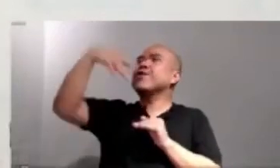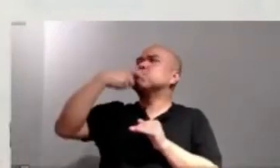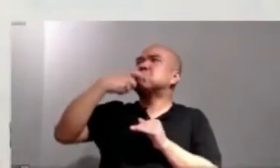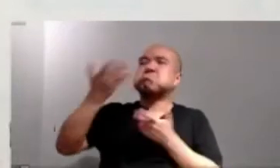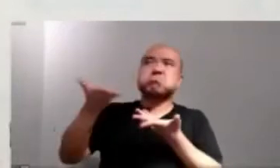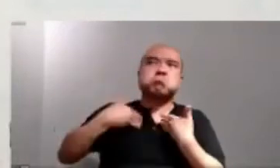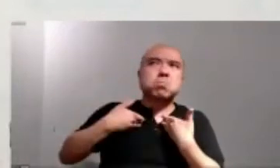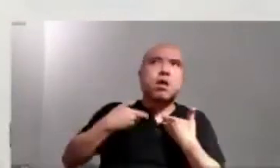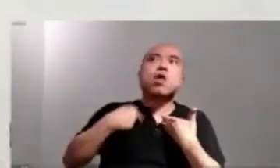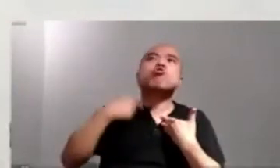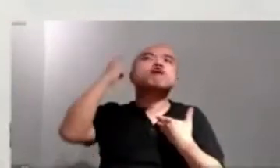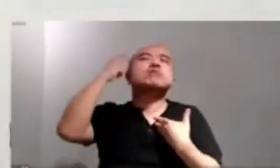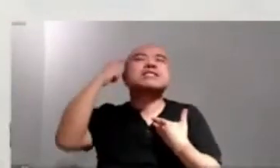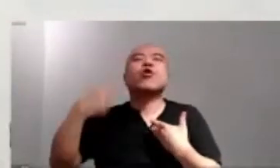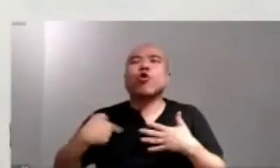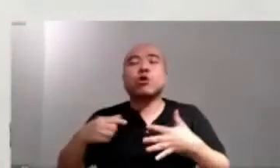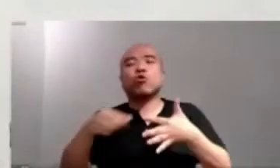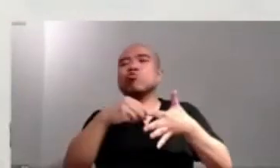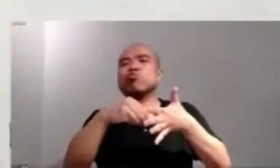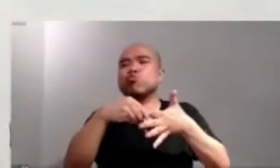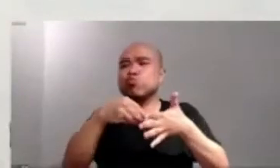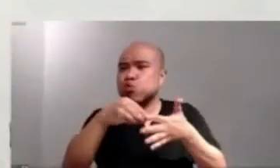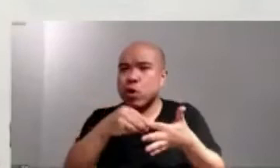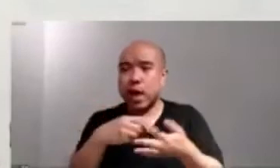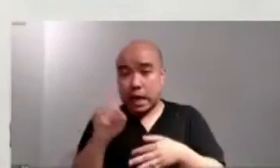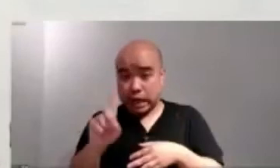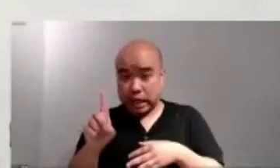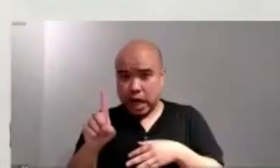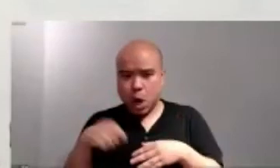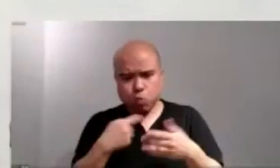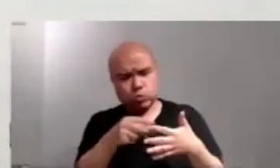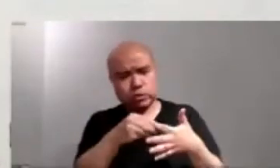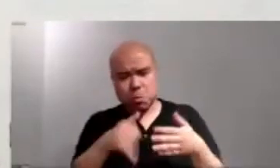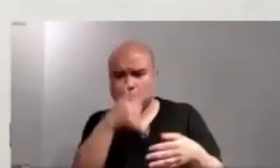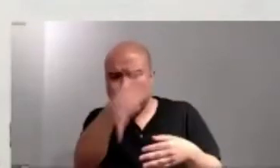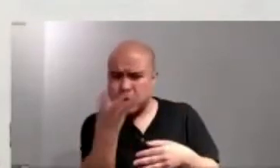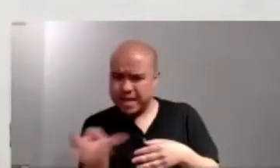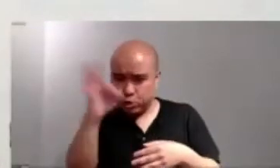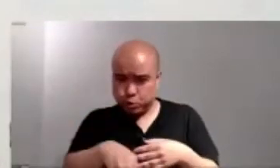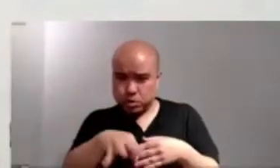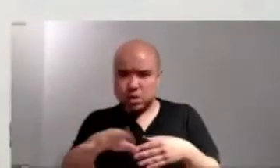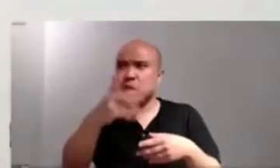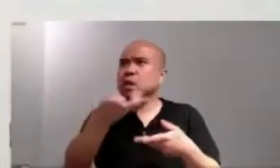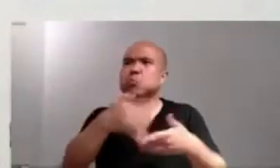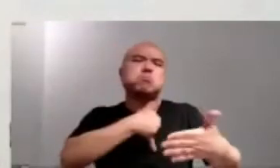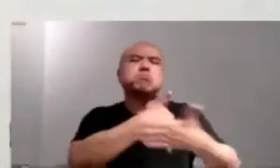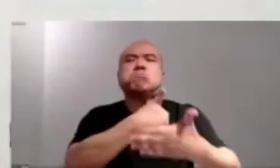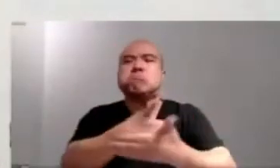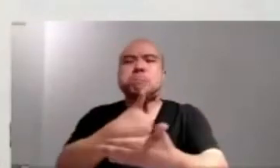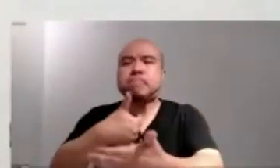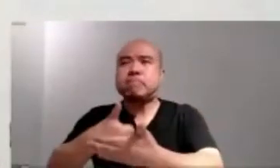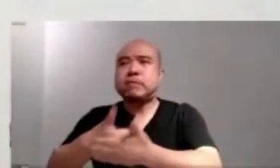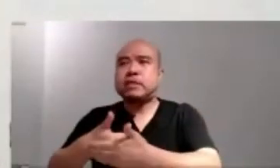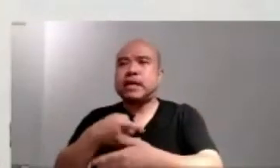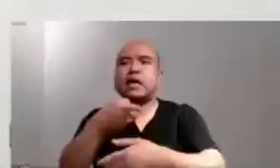俾我知道我自己软弱，睇到自己软弱，唔好去四川嗰度阻住其他义工，你晕咗人哋仲要俾药油你查，